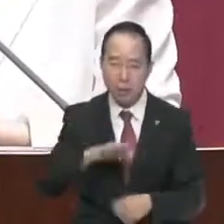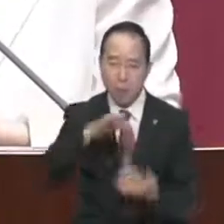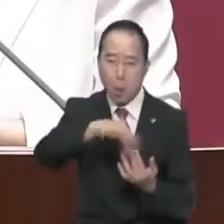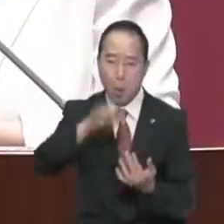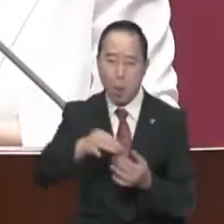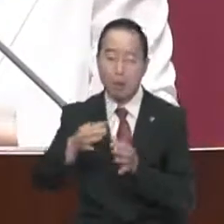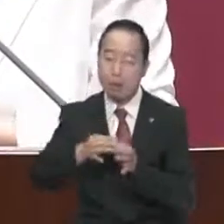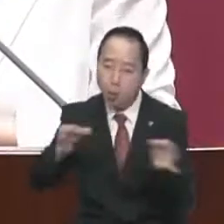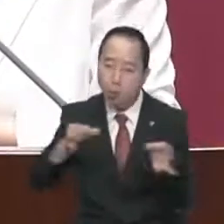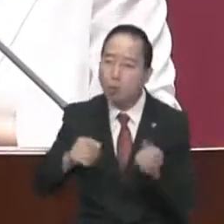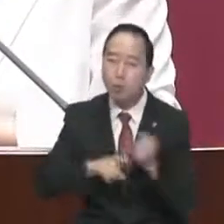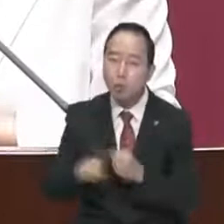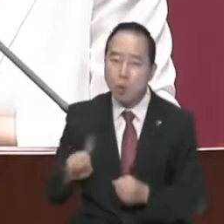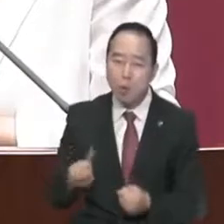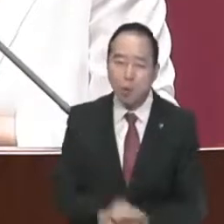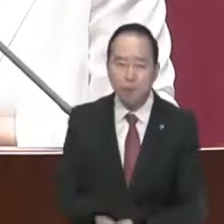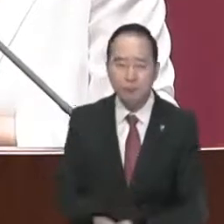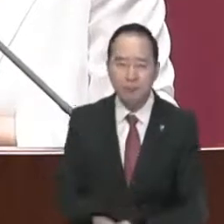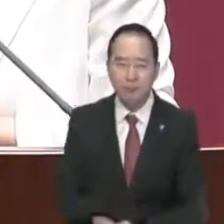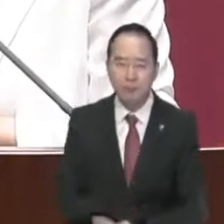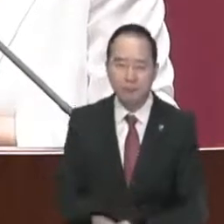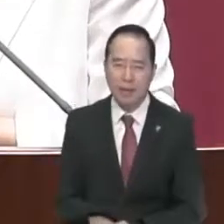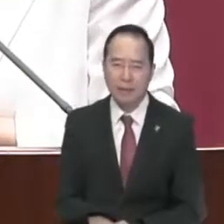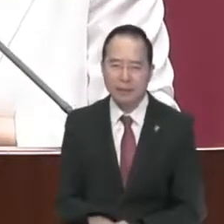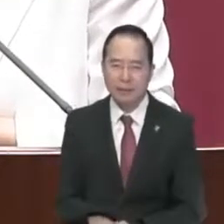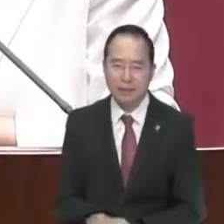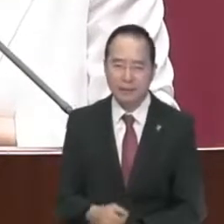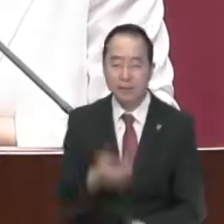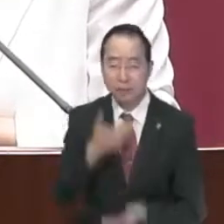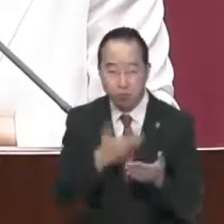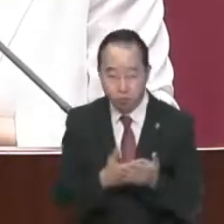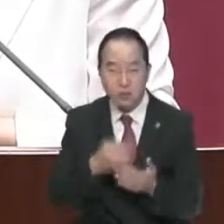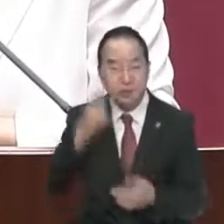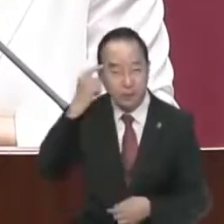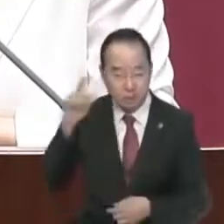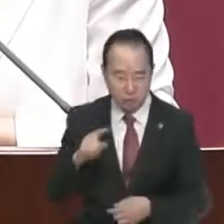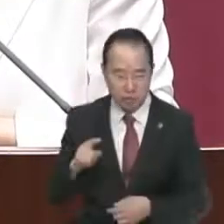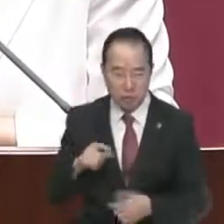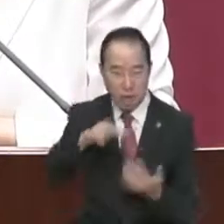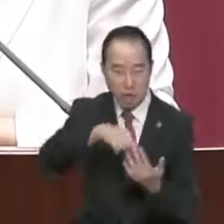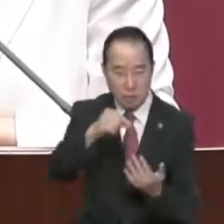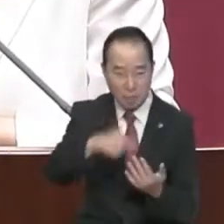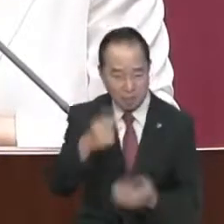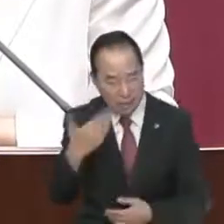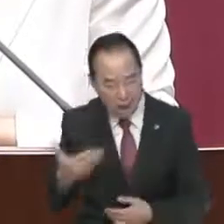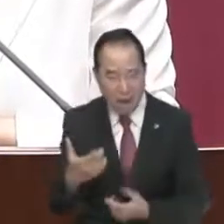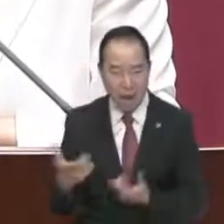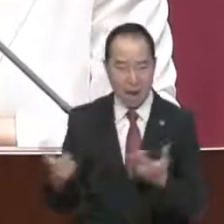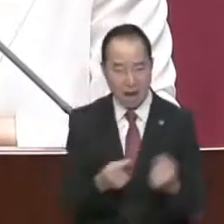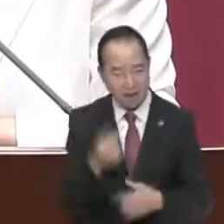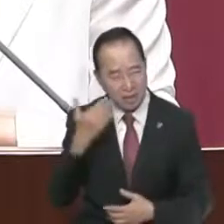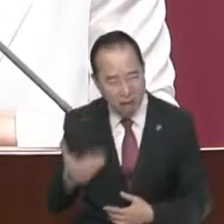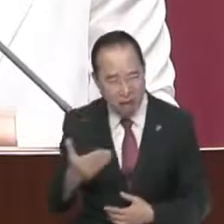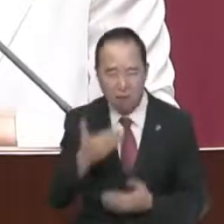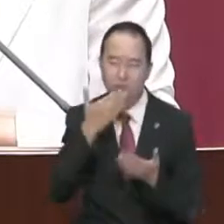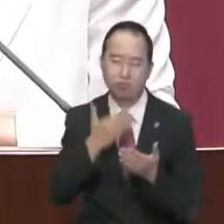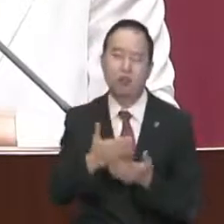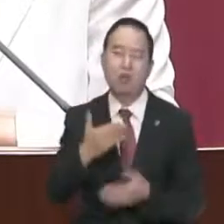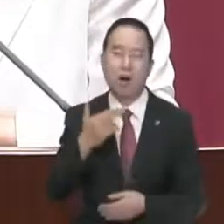선별이냐 아니면 보편이냐가 중요하지 않다고 생각합니다. 이번에 재난 지원을